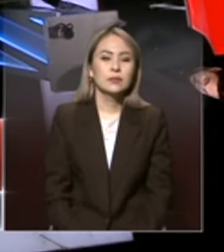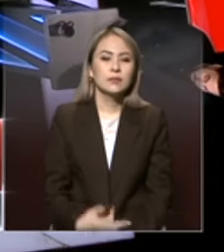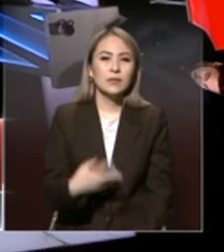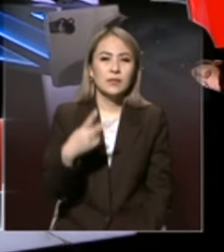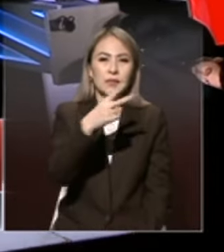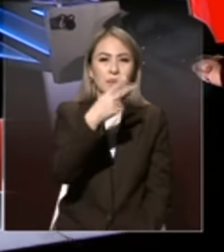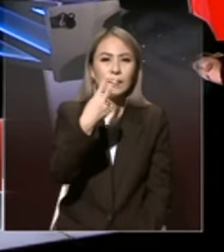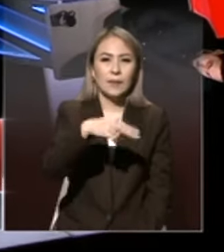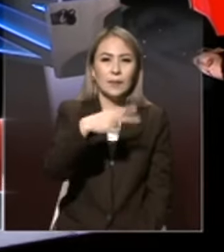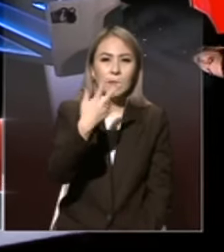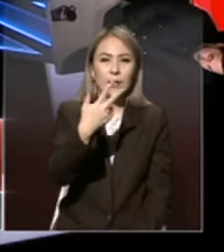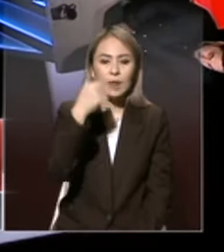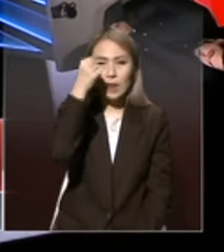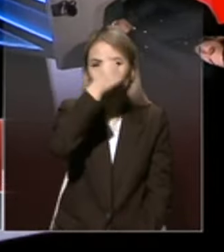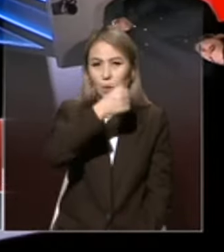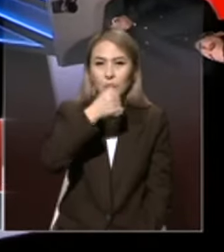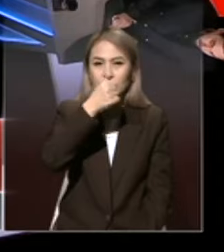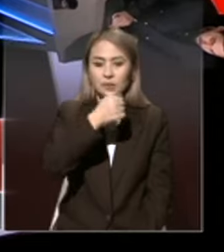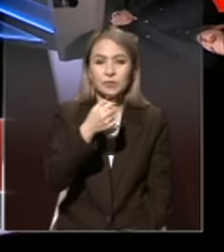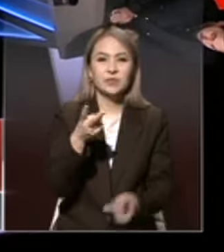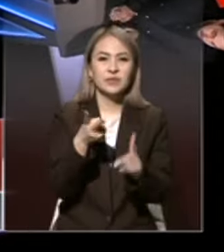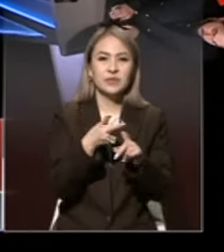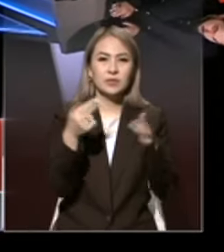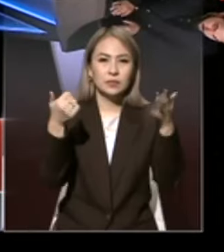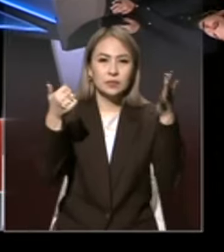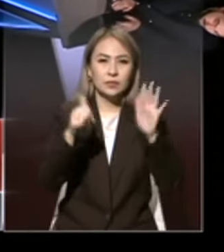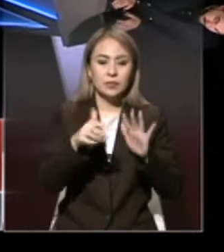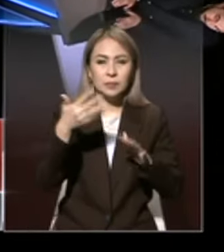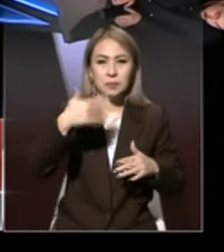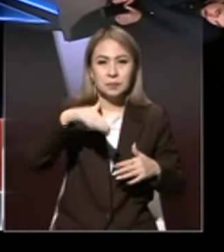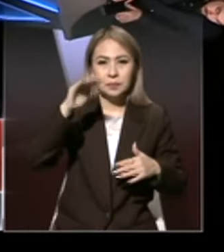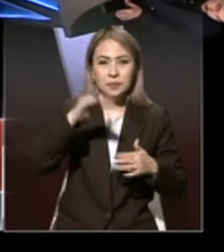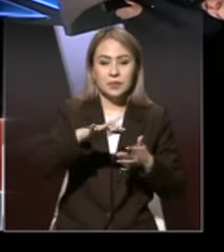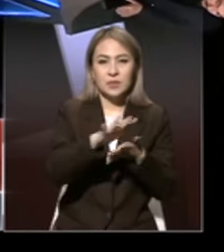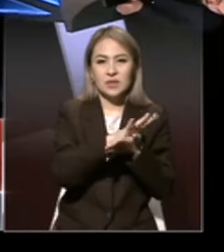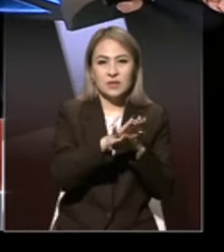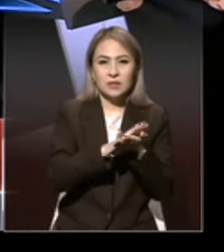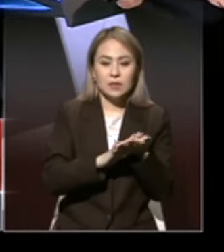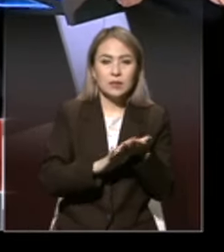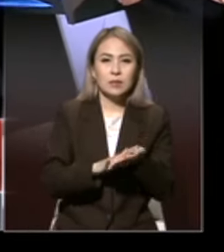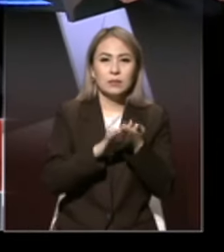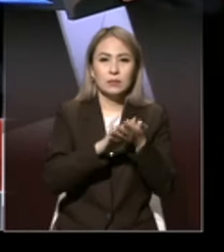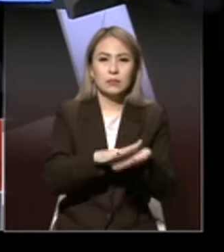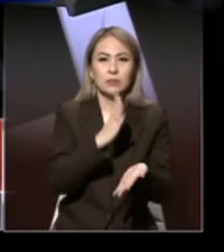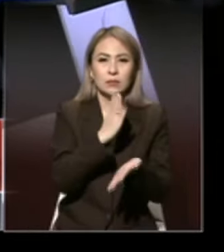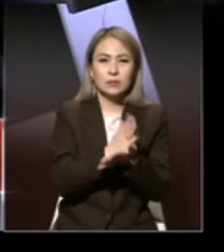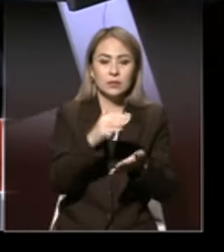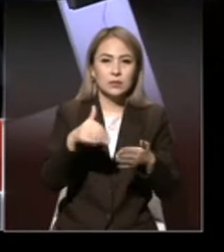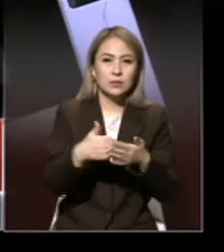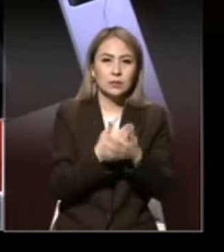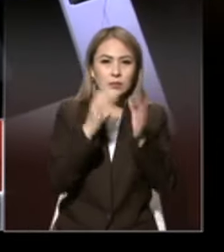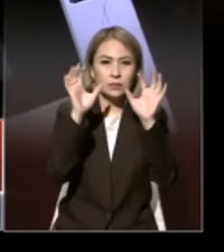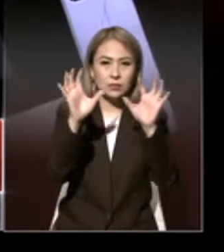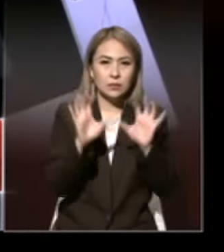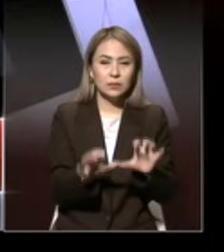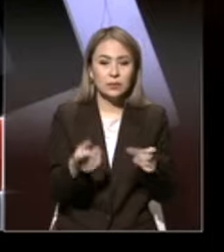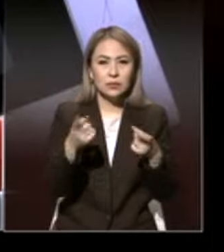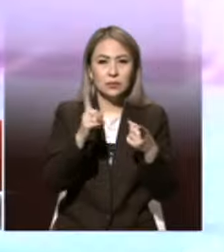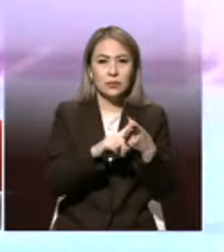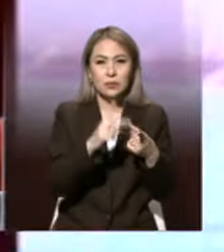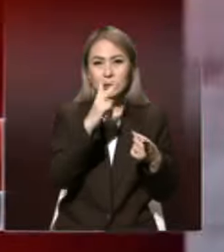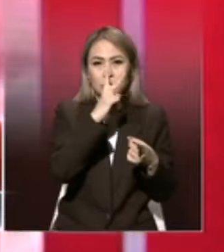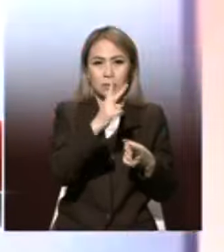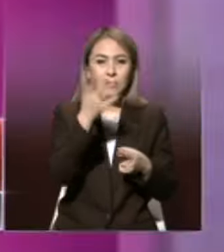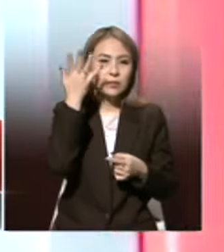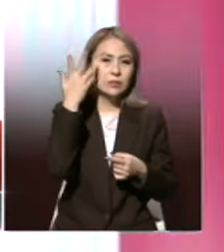2023 жылдың екінші жартысында 50 000-ға жуық арыздар мен шағымдар келіп түсті жаңа заң бойынша қараған